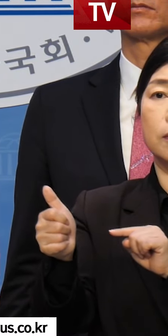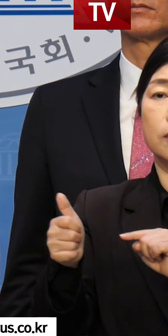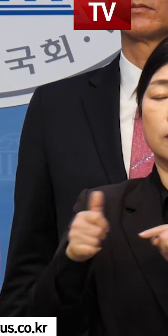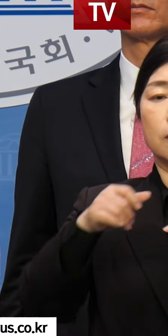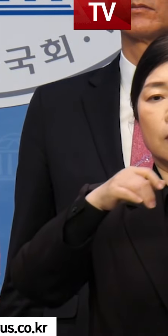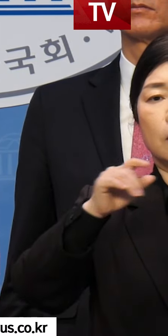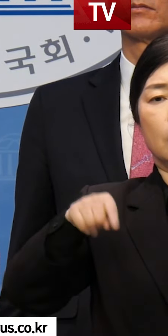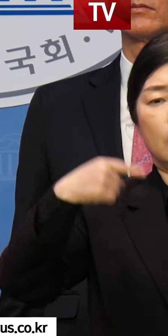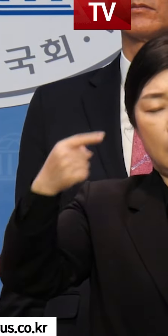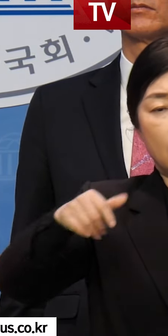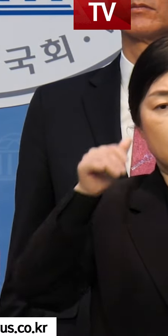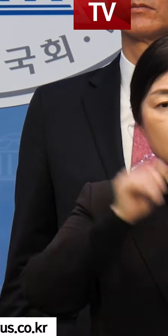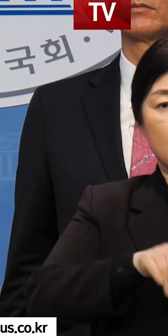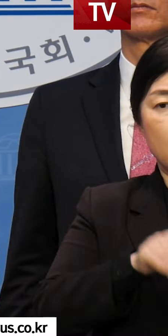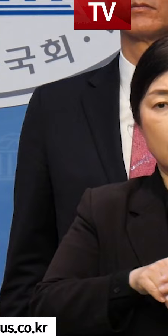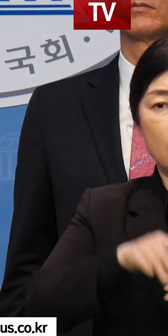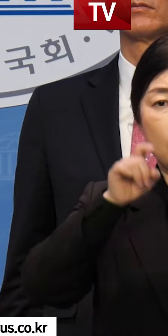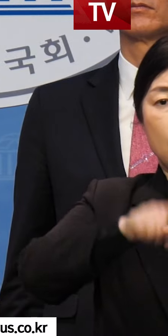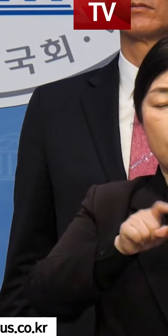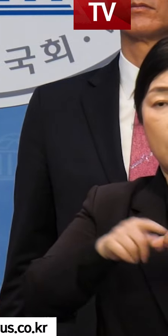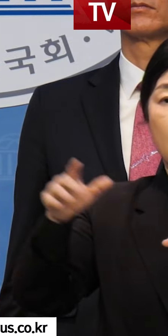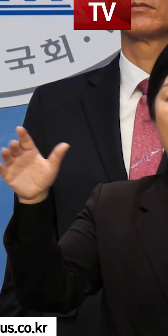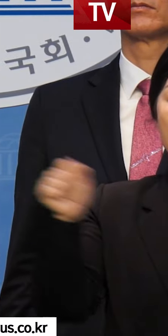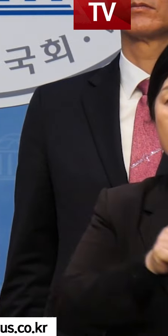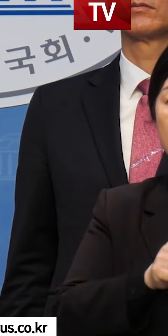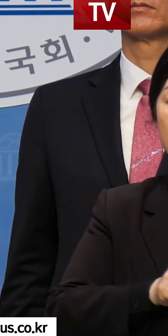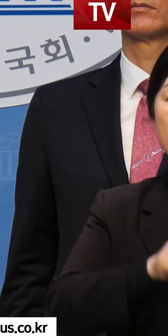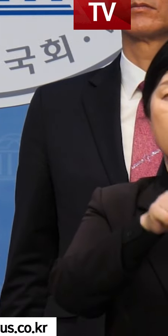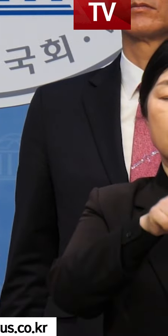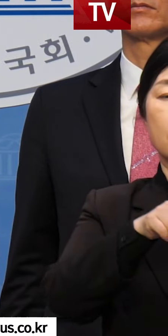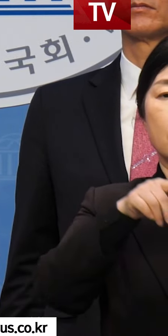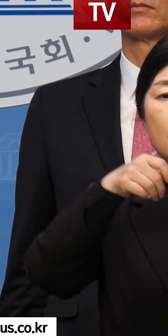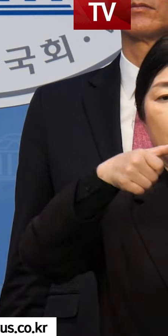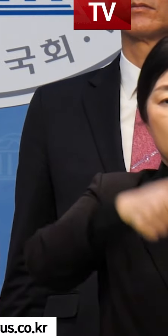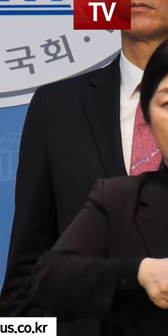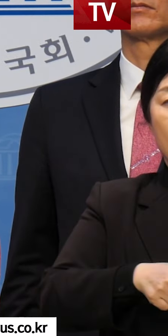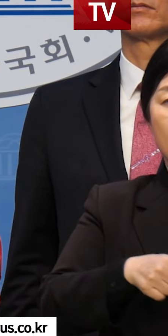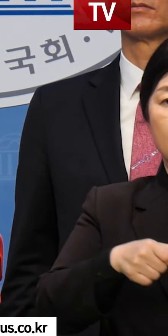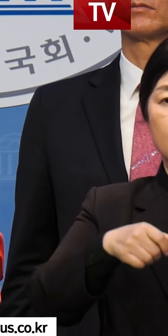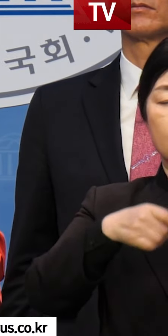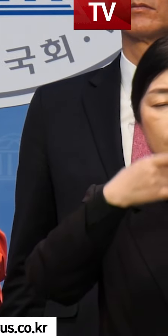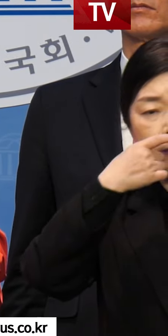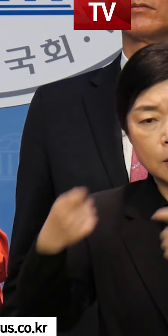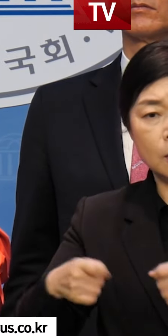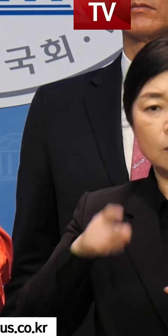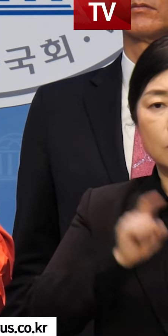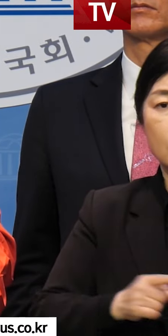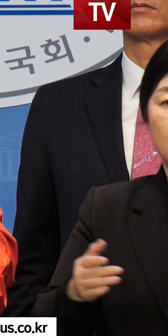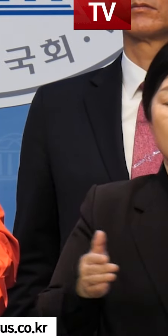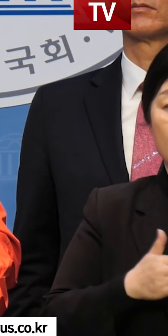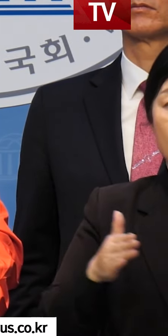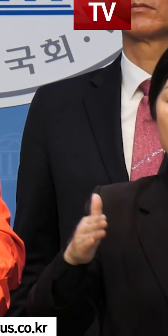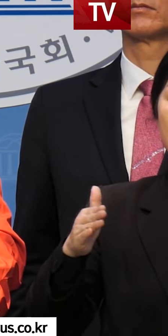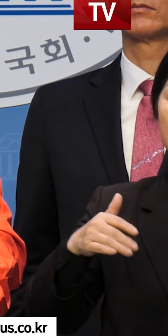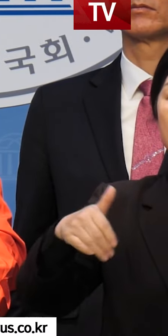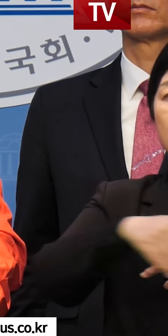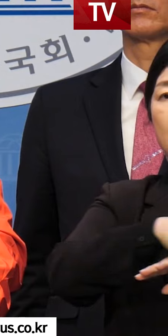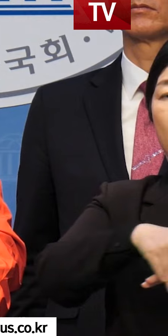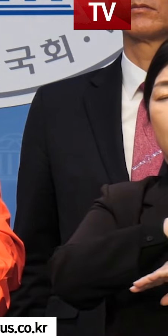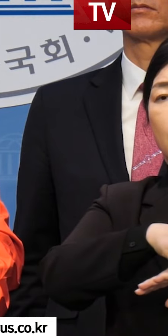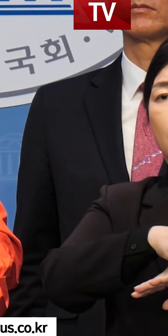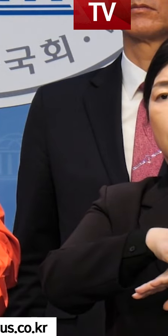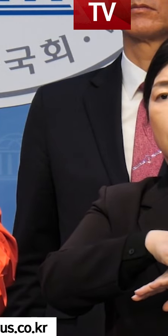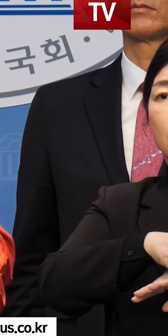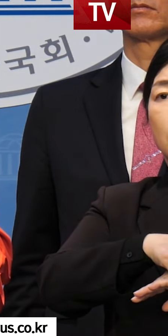다음 선거를 목표로 한 매표성 포퓰리즘 정책과 정면 충돌한